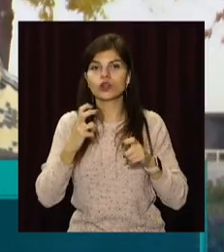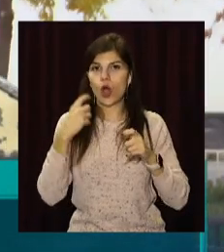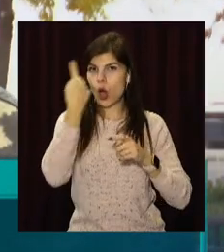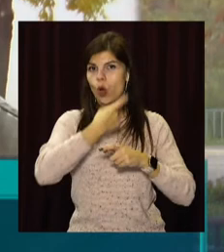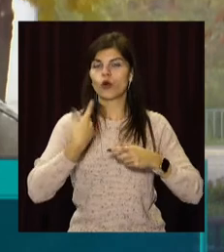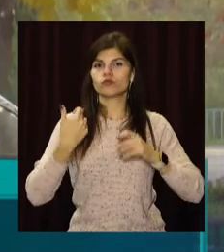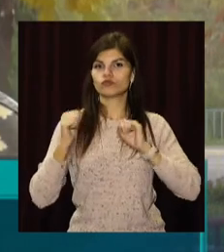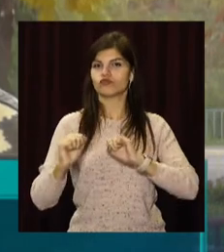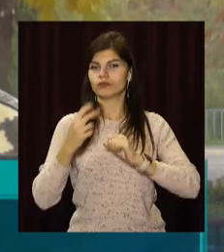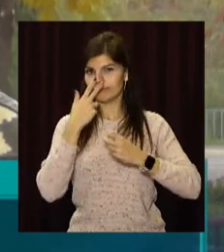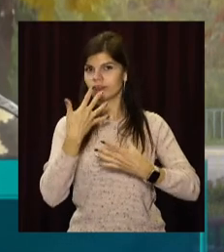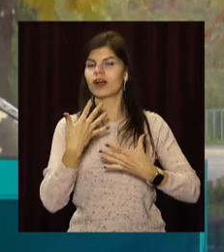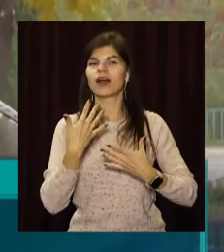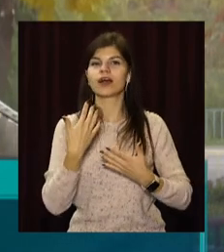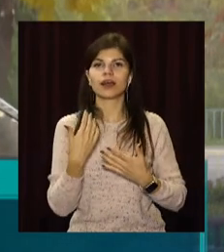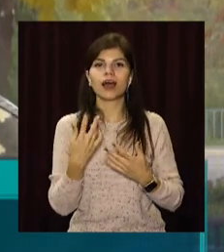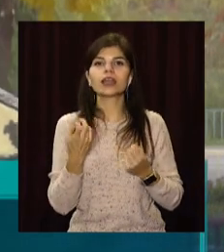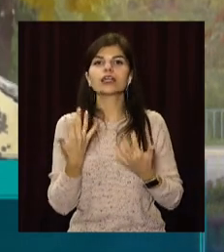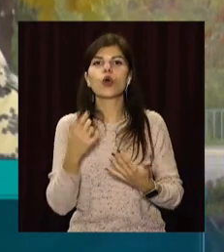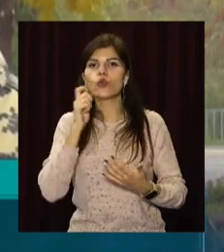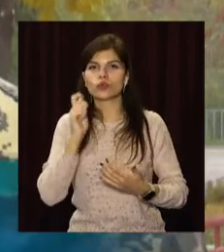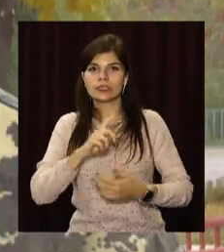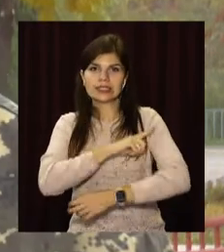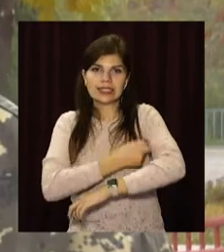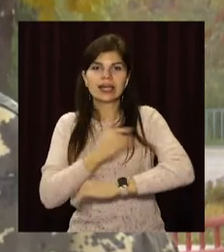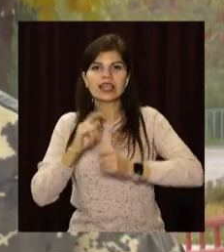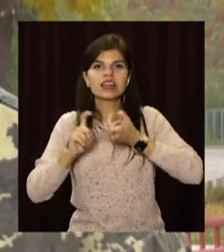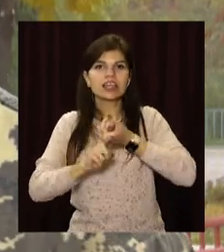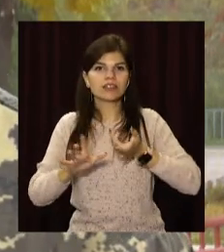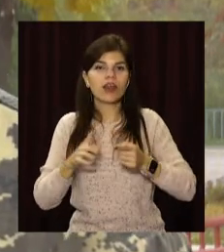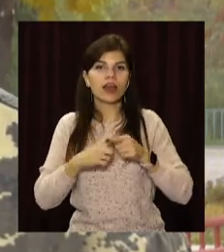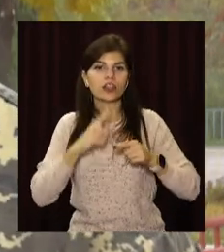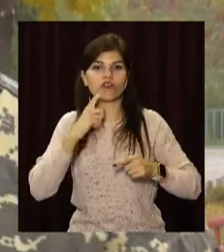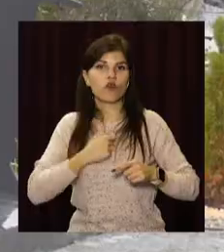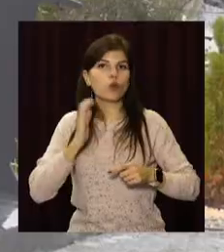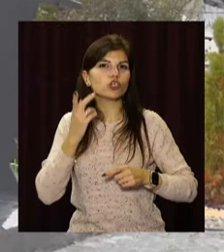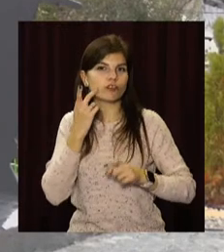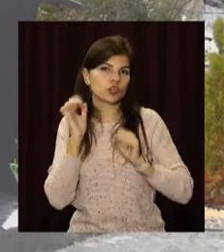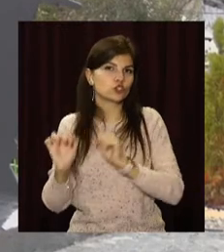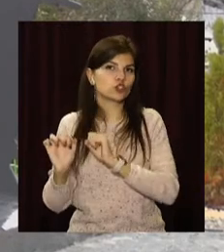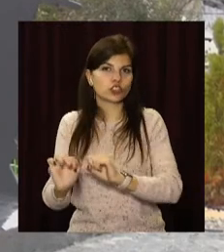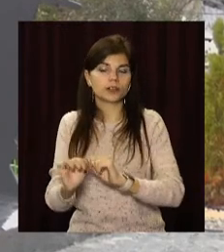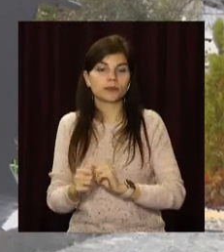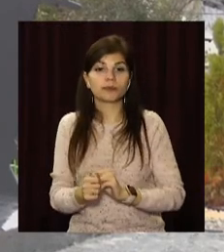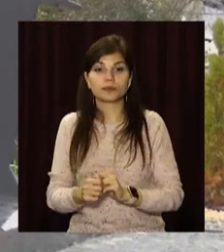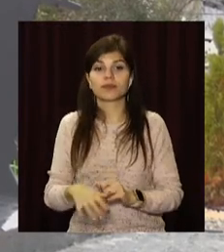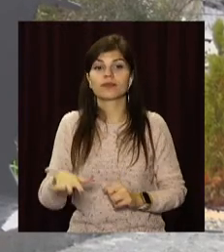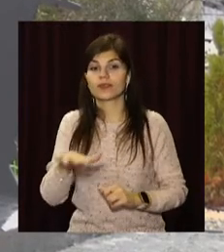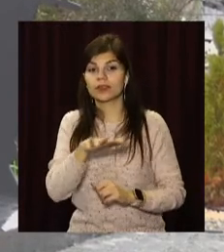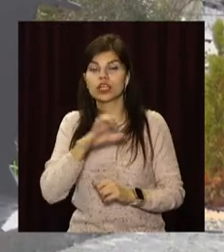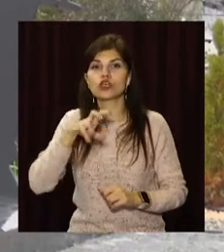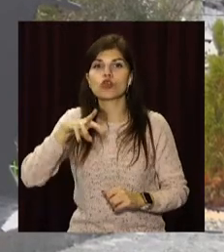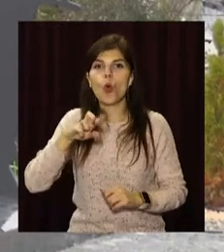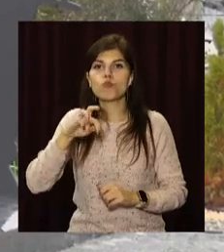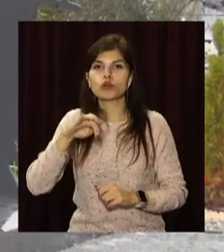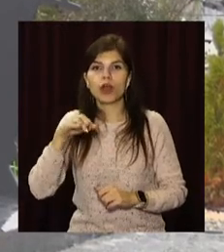країни. Тобто він показує, наскільки країна сильна та незалежна. Він завжди буде її захищати. Із Слобожанської громади боронити